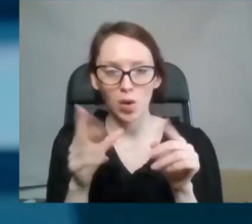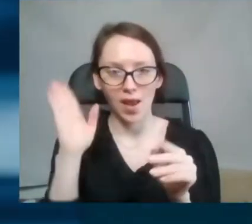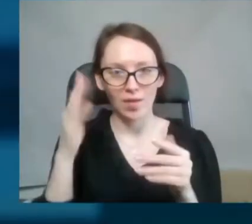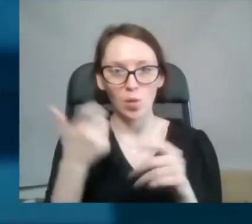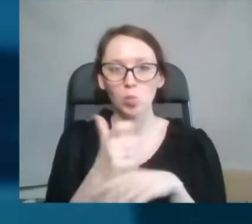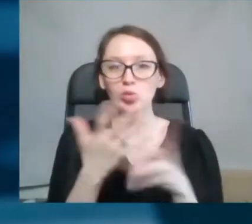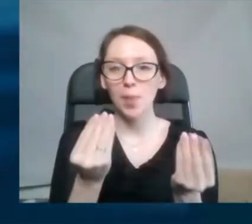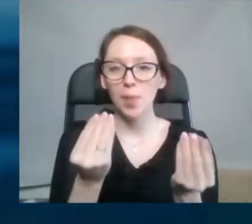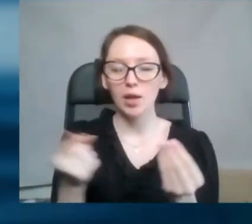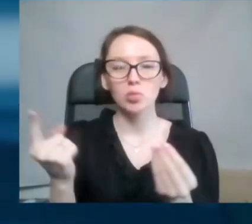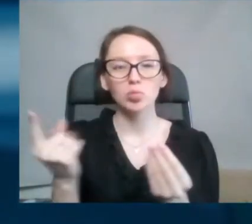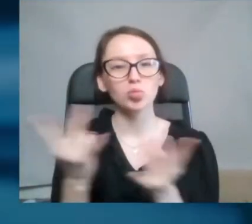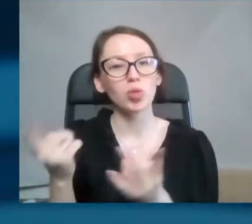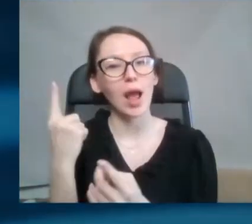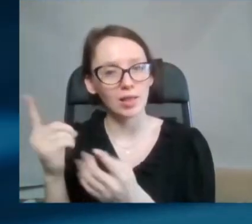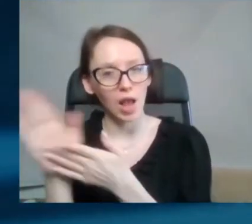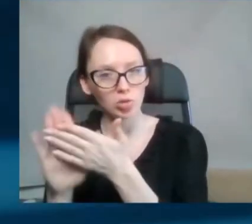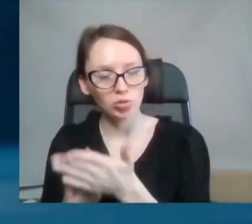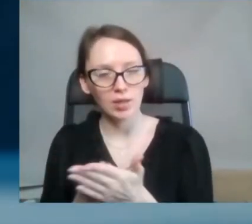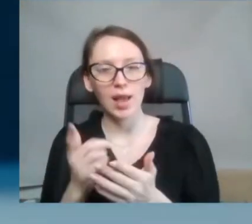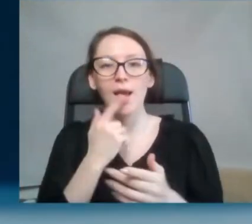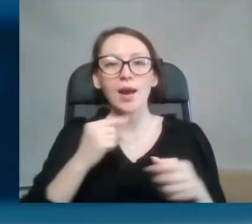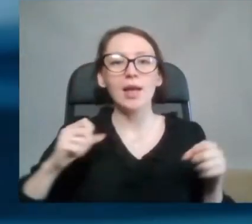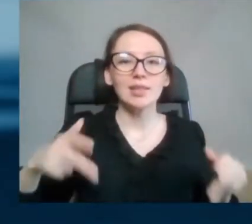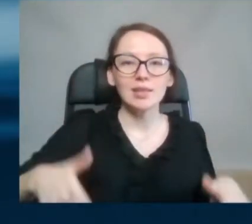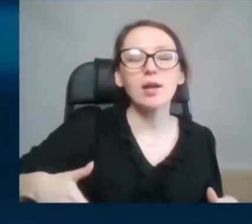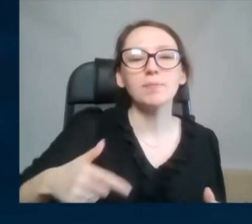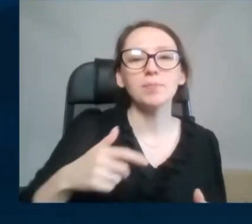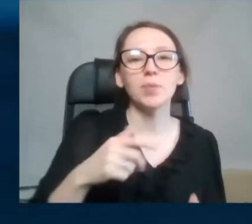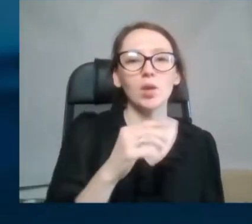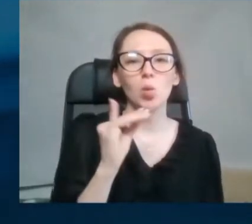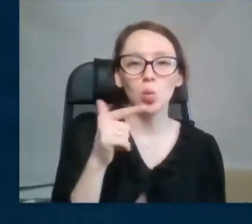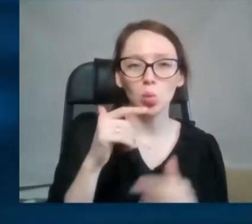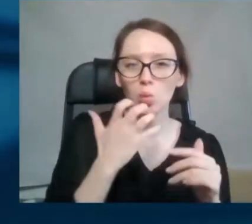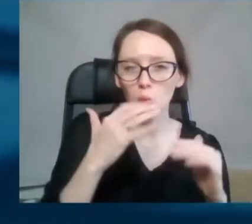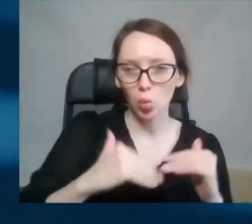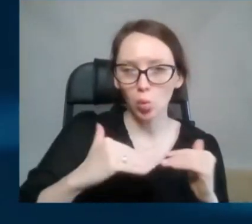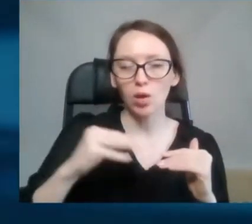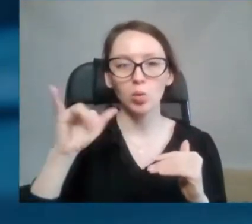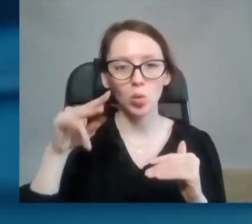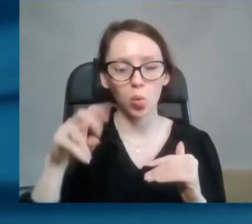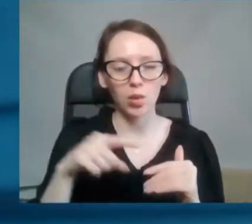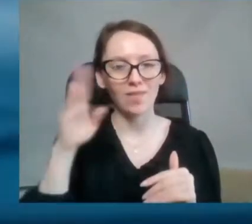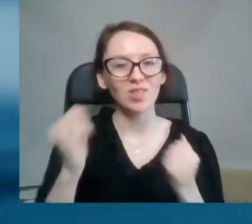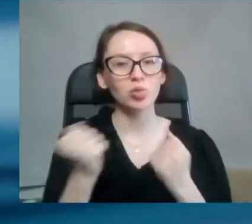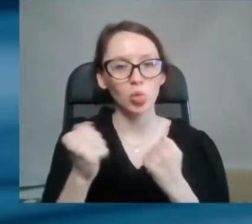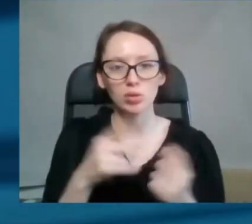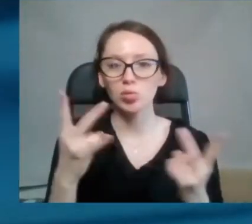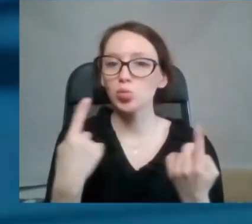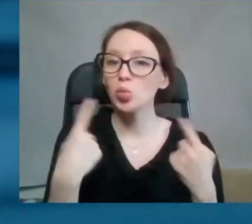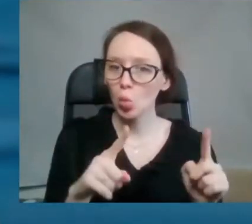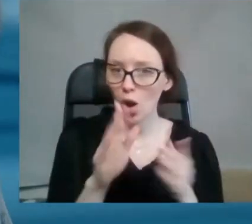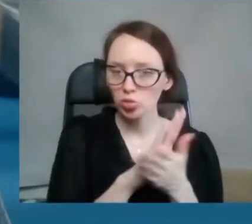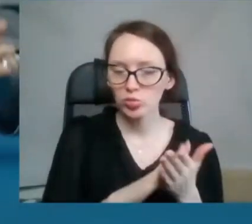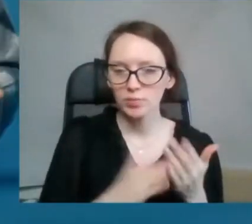одной очистки. В Краснодаре, на юге, в Туле вода жесткая, требует другой. Где-то водоканал